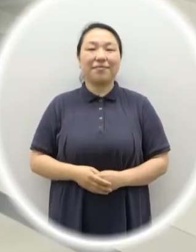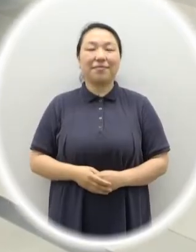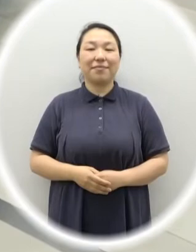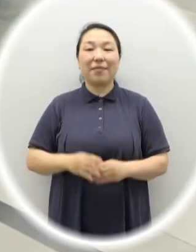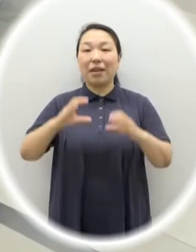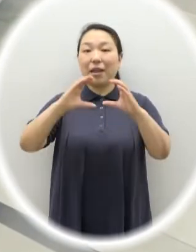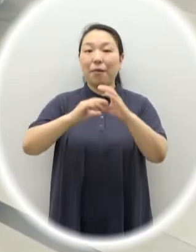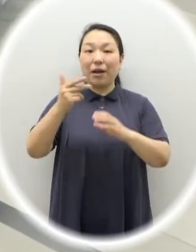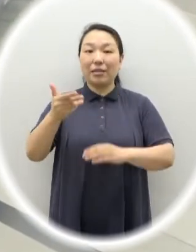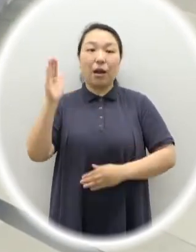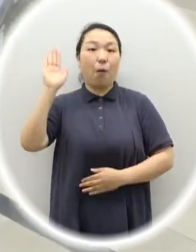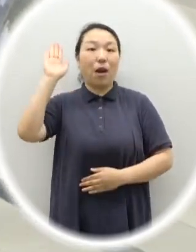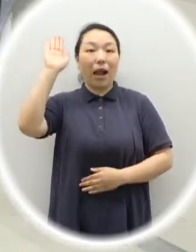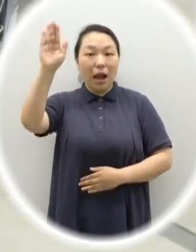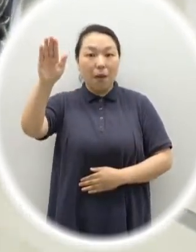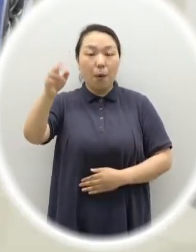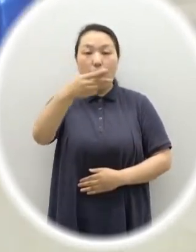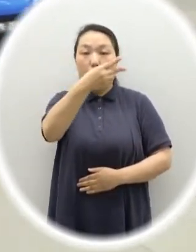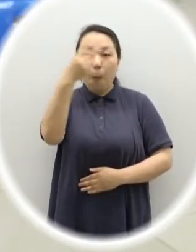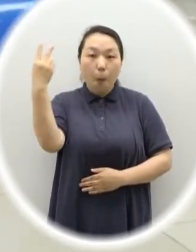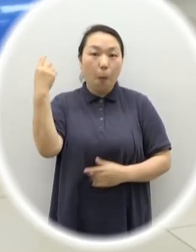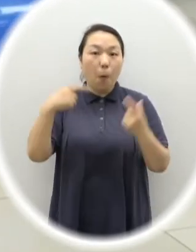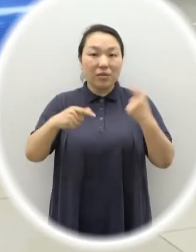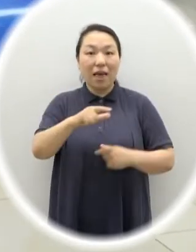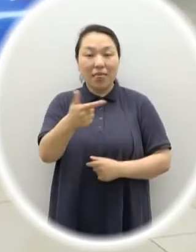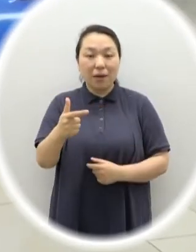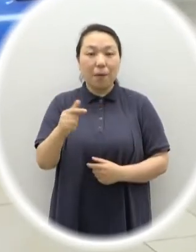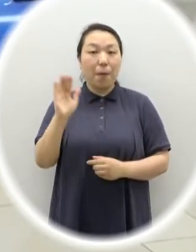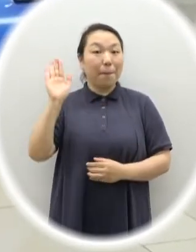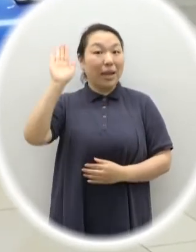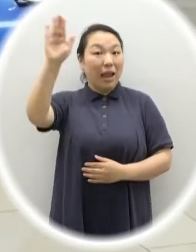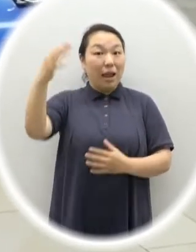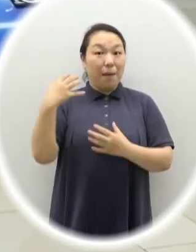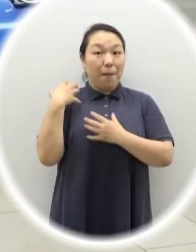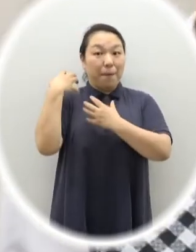いわき市ではこれからも高校生など次